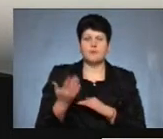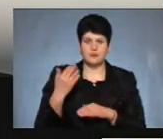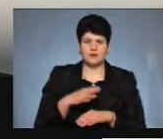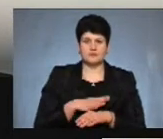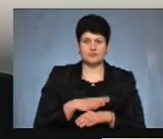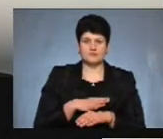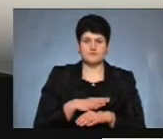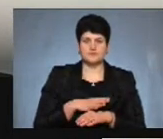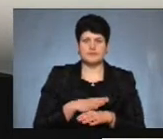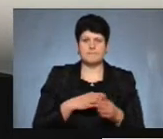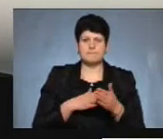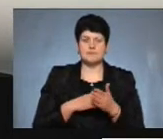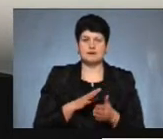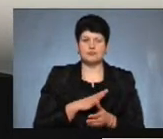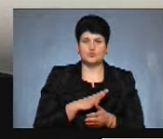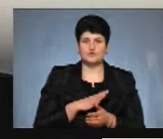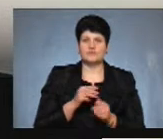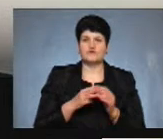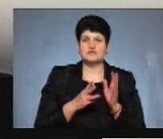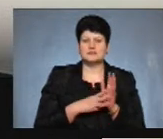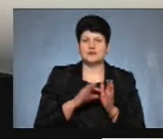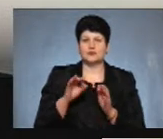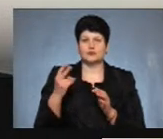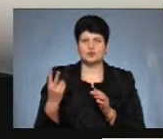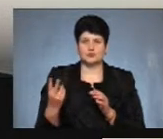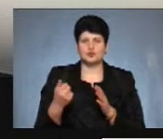кажу, пік був з 18.02 по